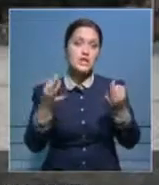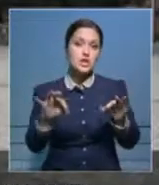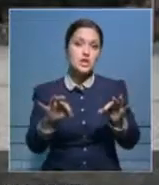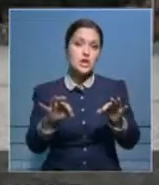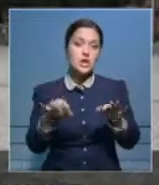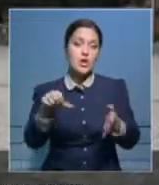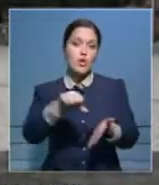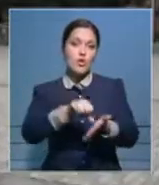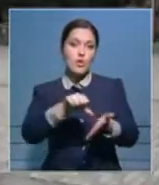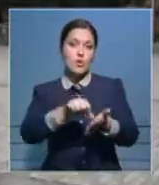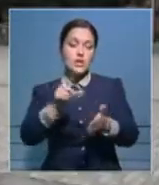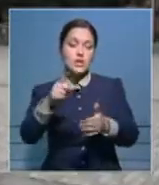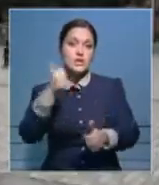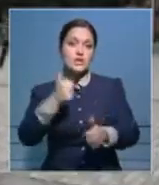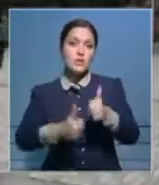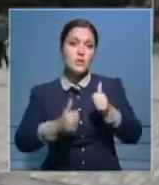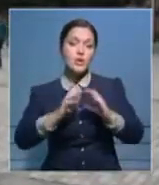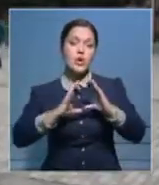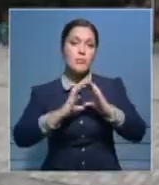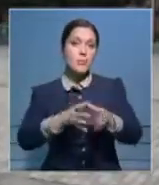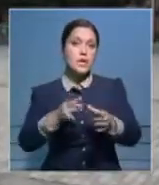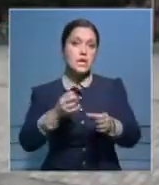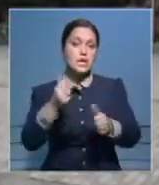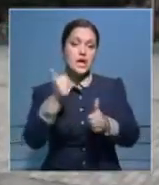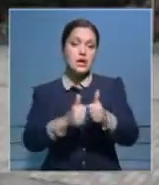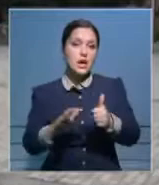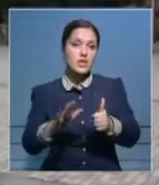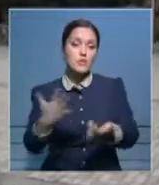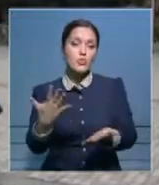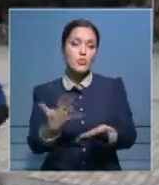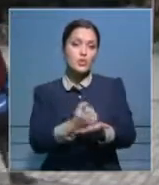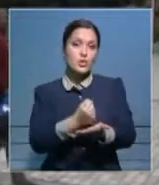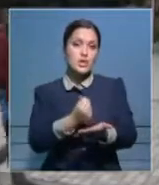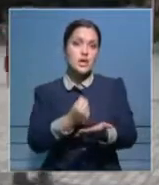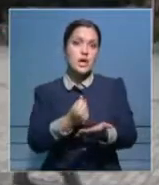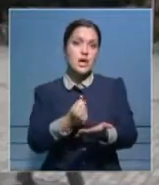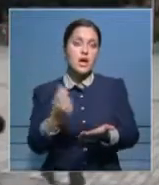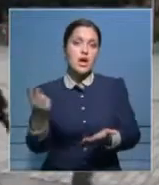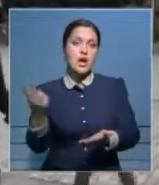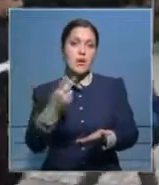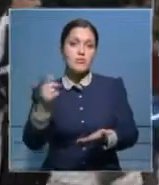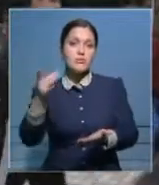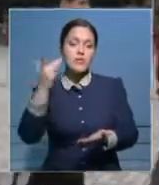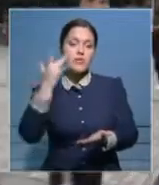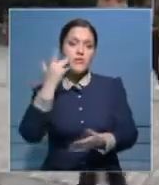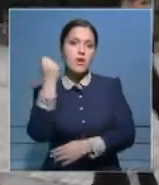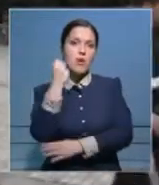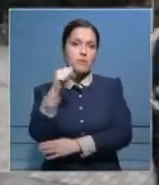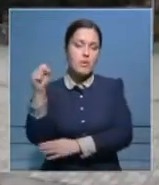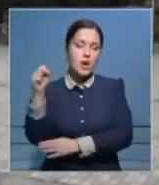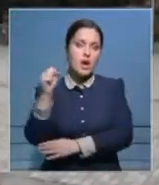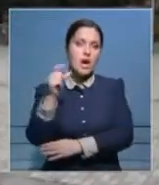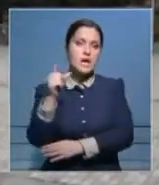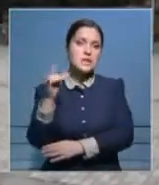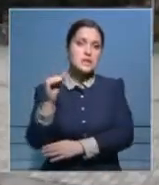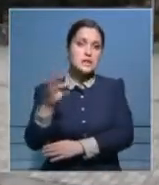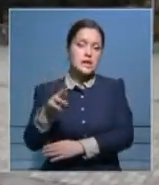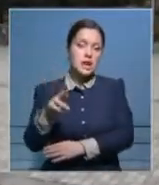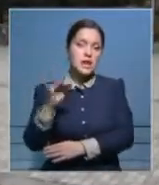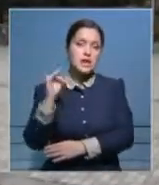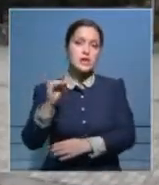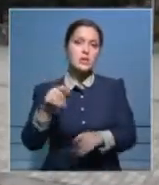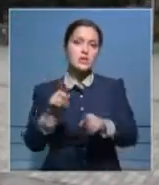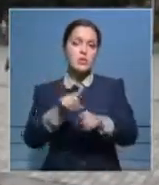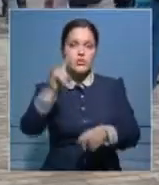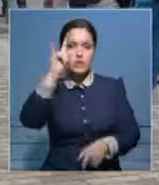вот этот абсолютный чемпионат мира не каждому удается. Данияр и Ербулат являются чемпионами Азии, также неоднократным